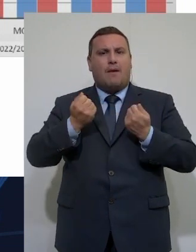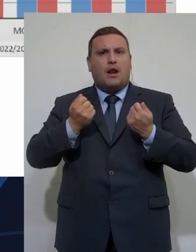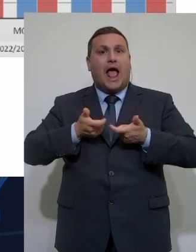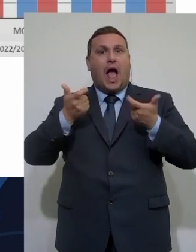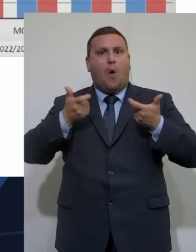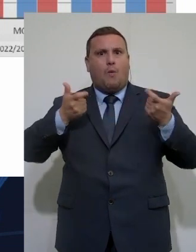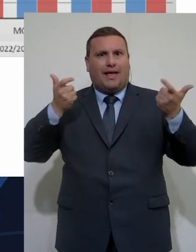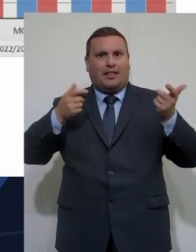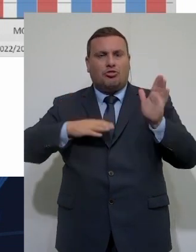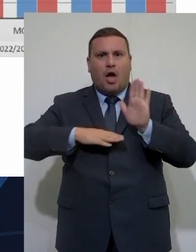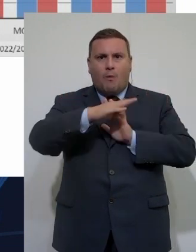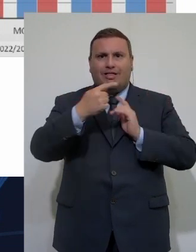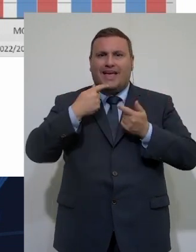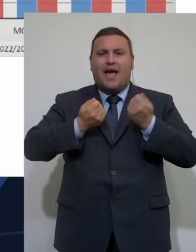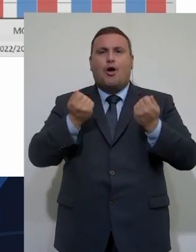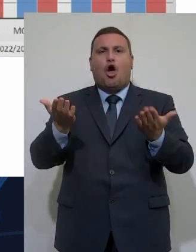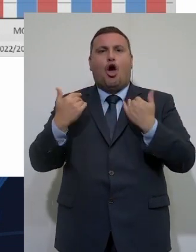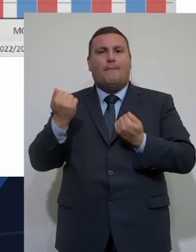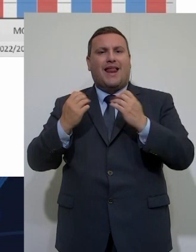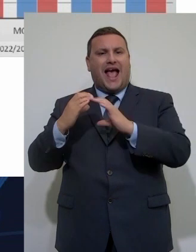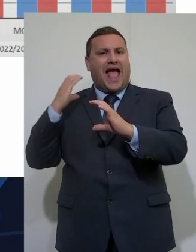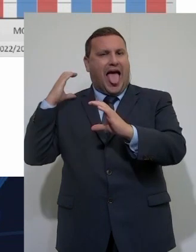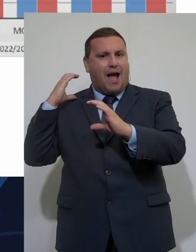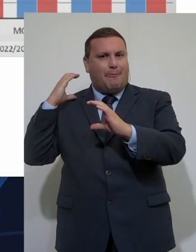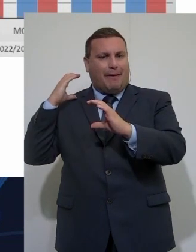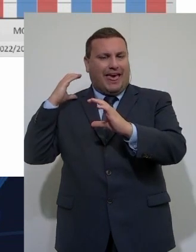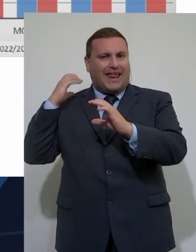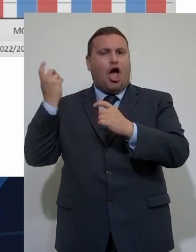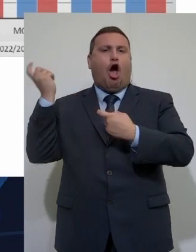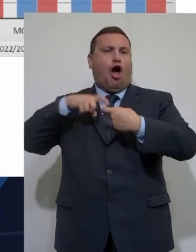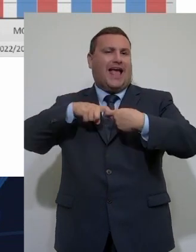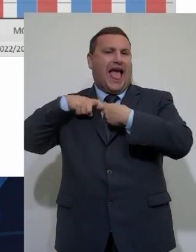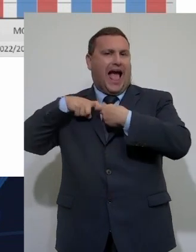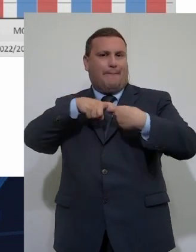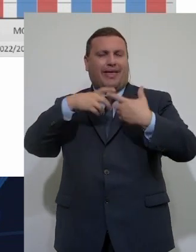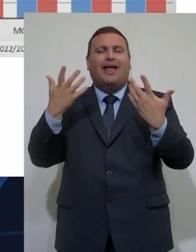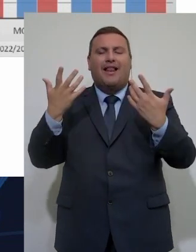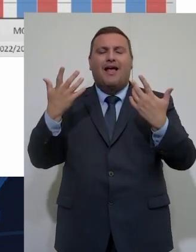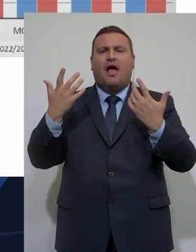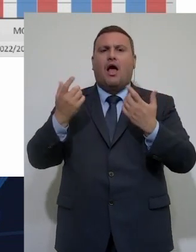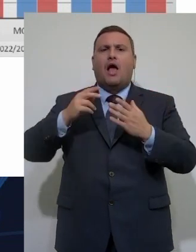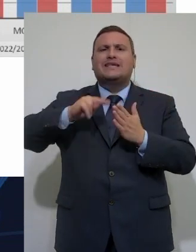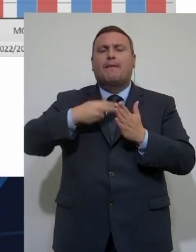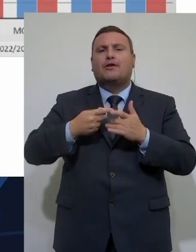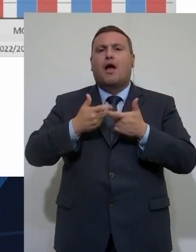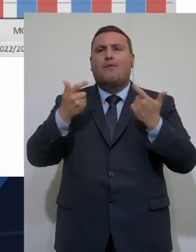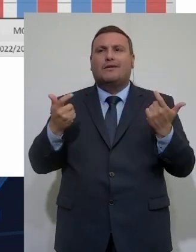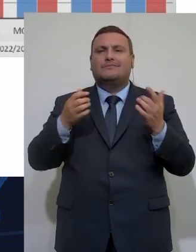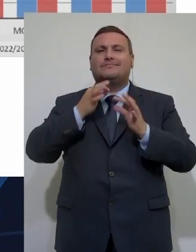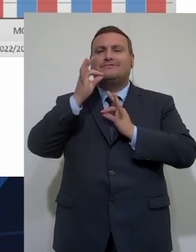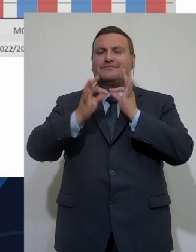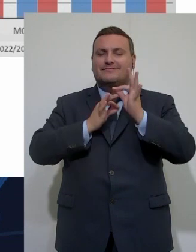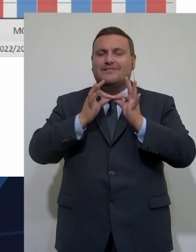è un settore che sta rispondendo delle esigenze nuove, precedenti già al Covid, di condividere una vacanza con